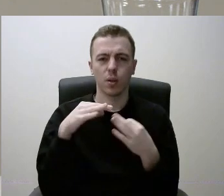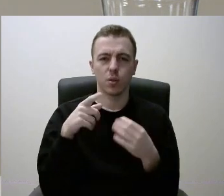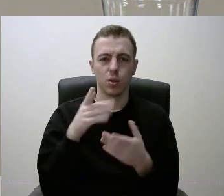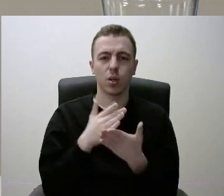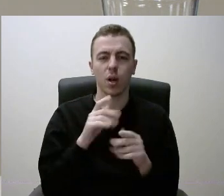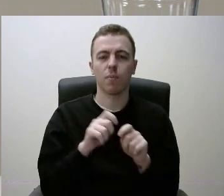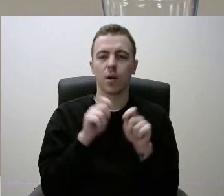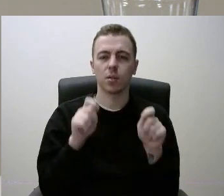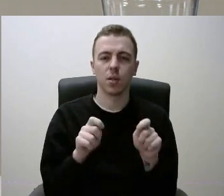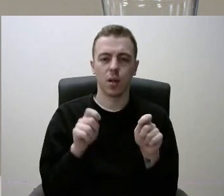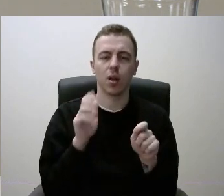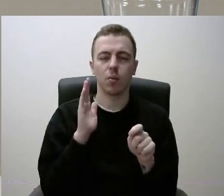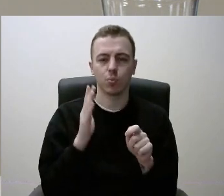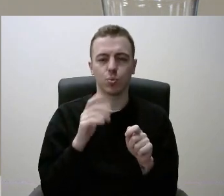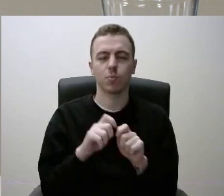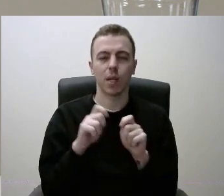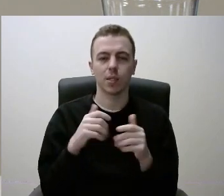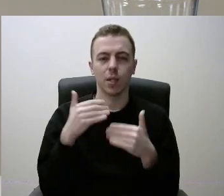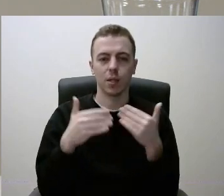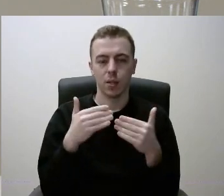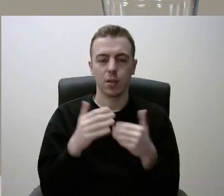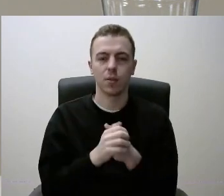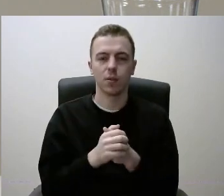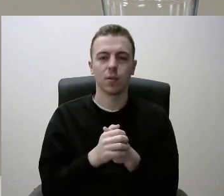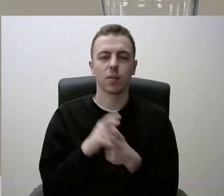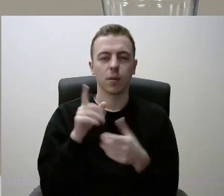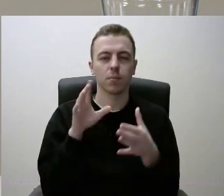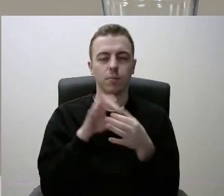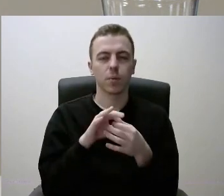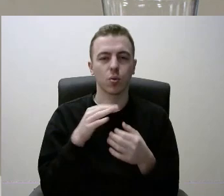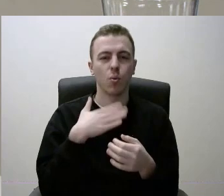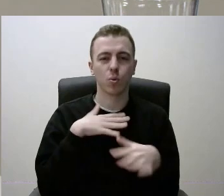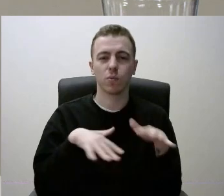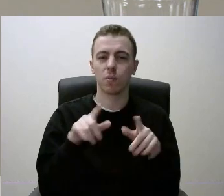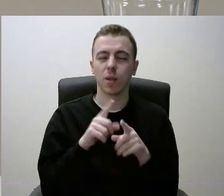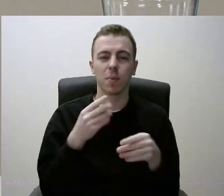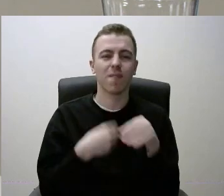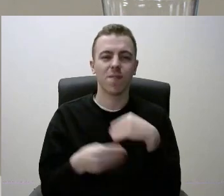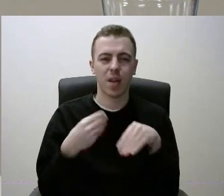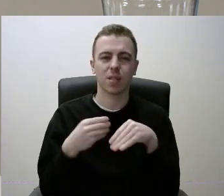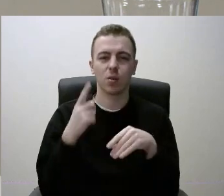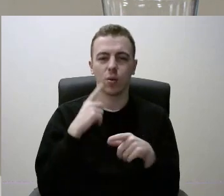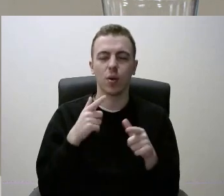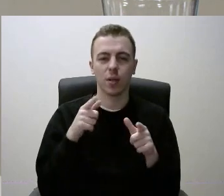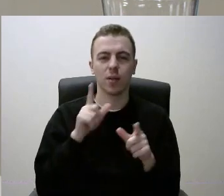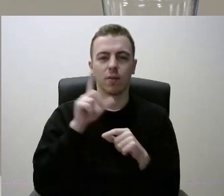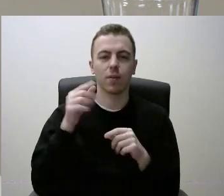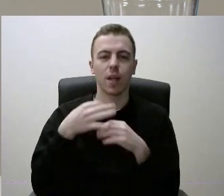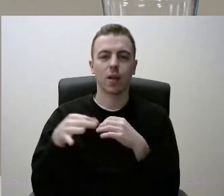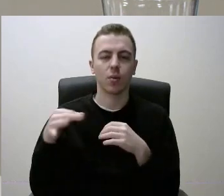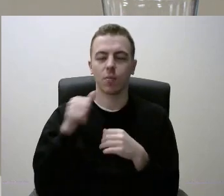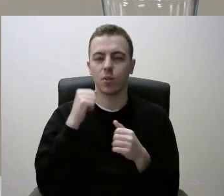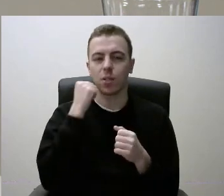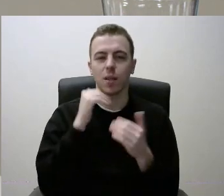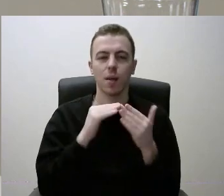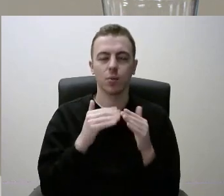prasidėję, bus beprasidedantis, jie labiau priklauso ne tik nuo mūsų veiksmų, bet ir nuo verslo, kurie vysto įvairias teritorijas, tai viena tokia šalia senamiesčio dabar